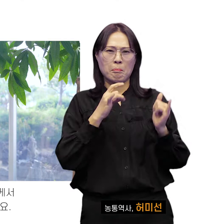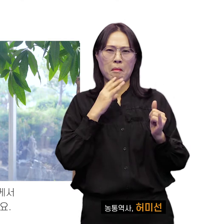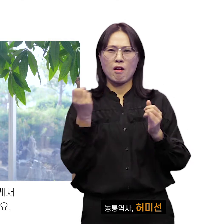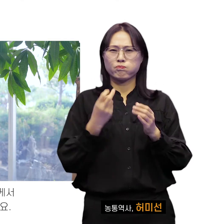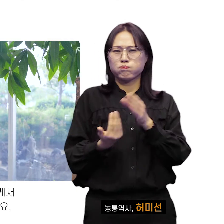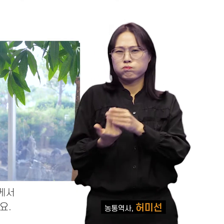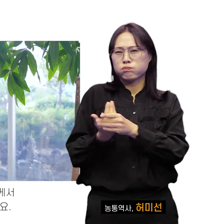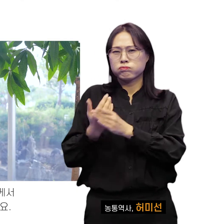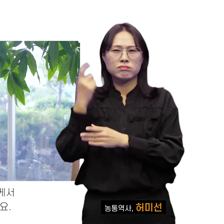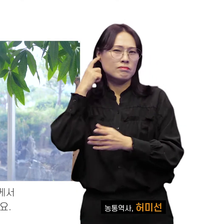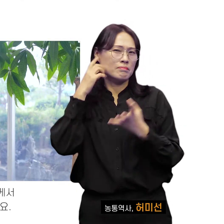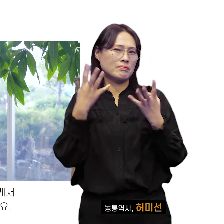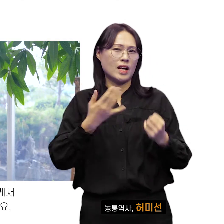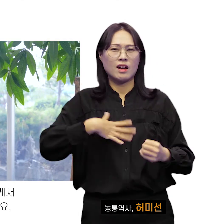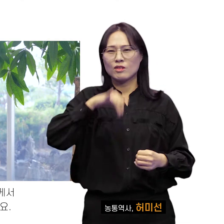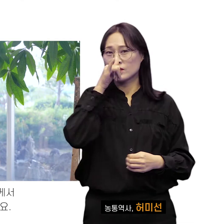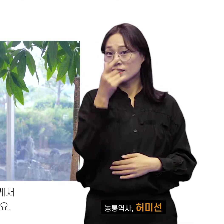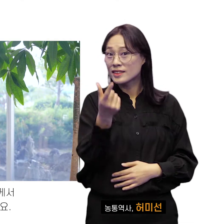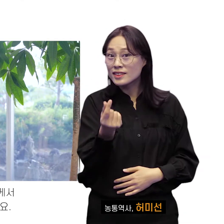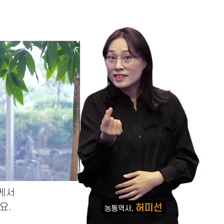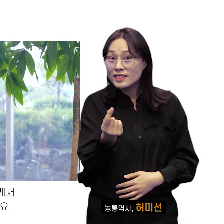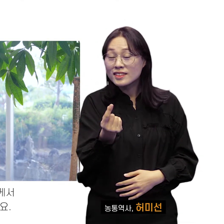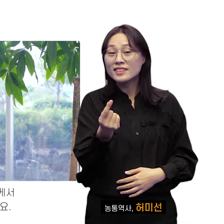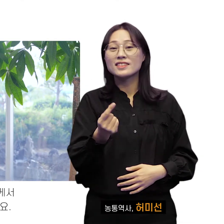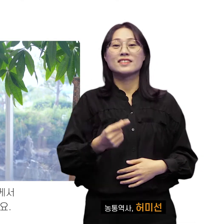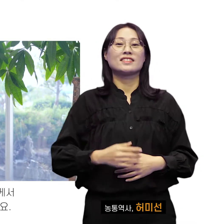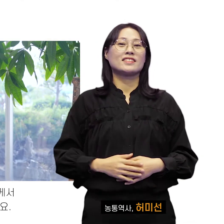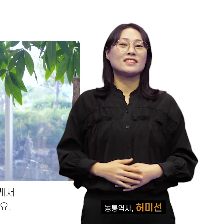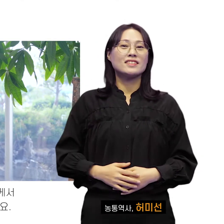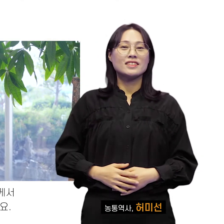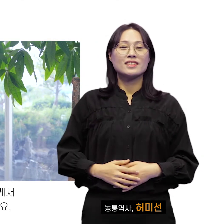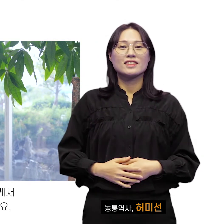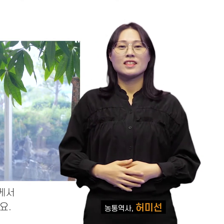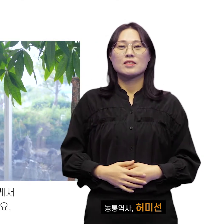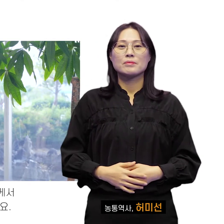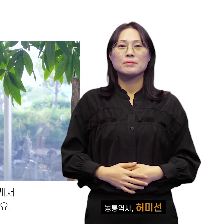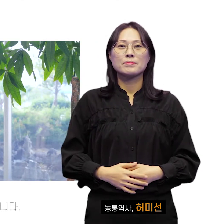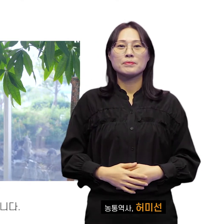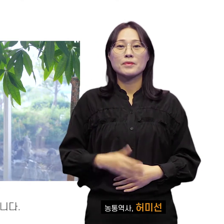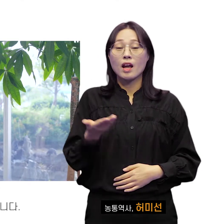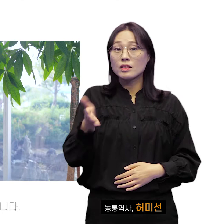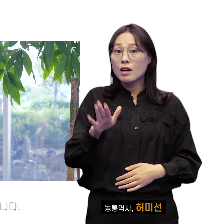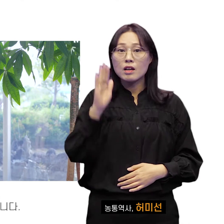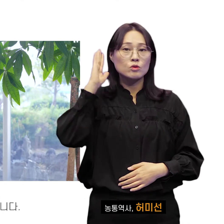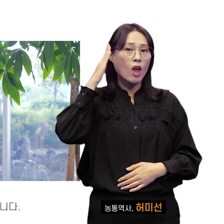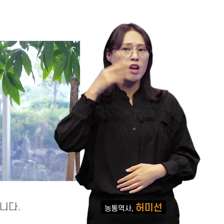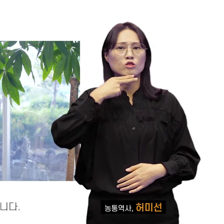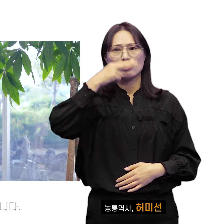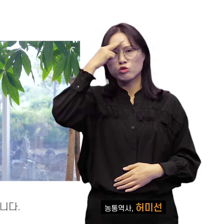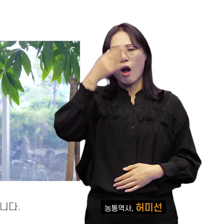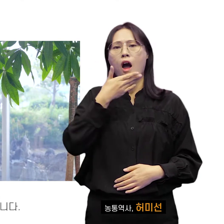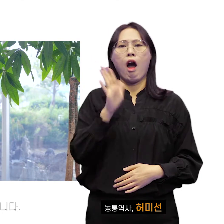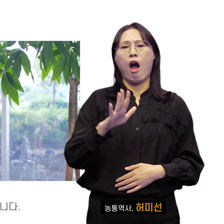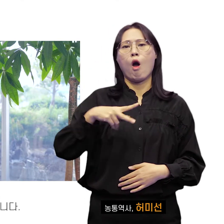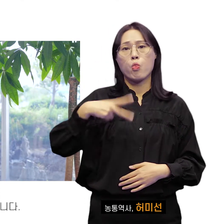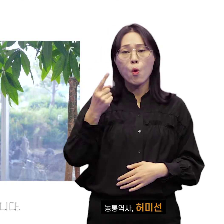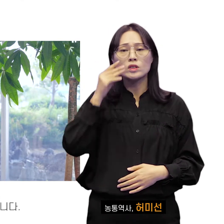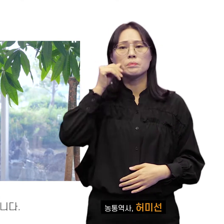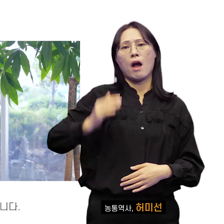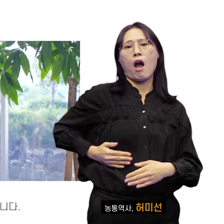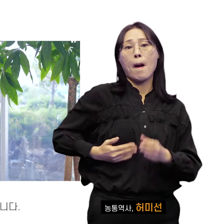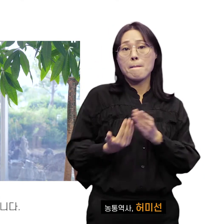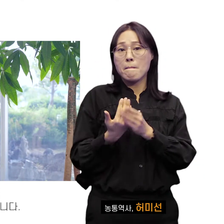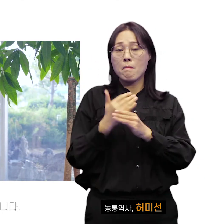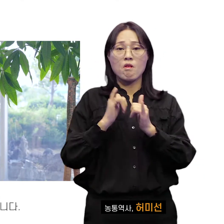지방간 하면 술자리를 즐기는 사람에게서 흔히 발병하는 것으로 알려져 있는데요. 하지만 최근엔 술을 마시지 않아도